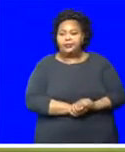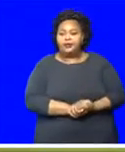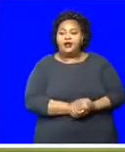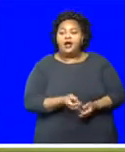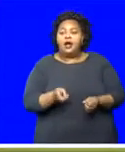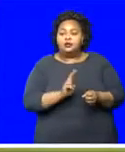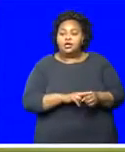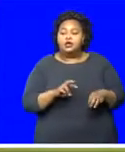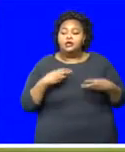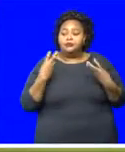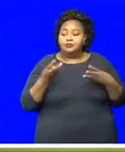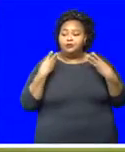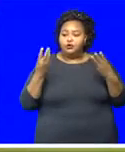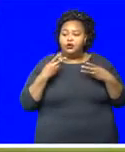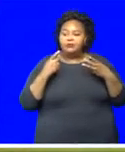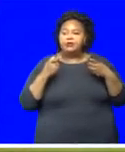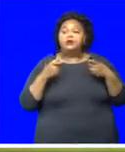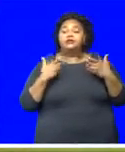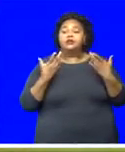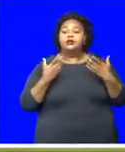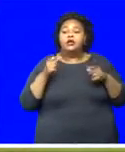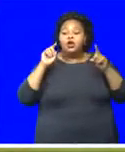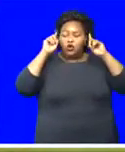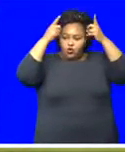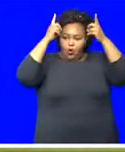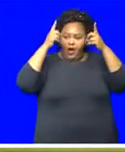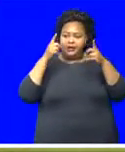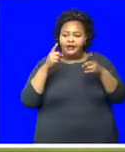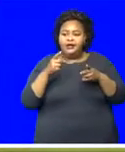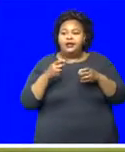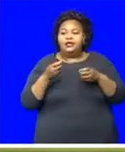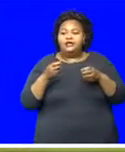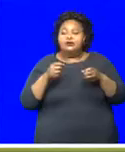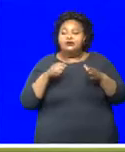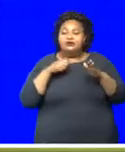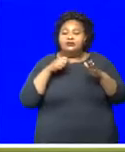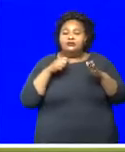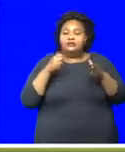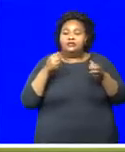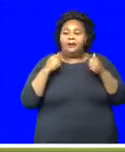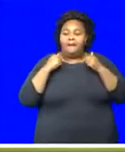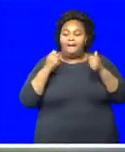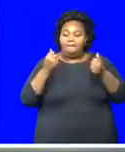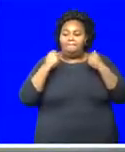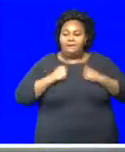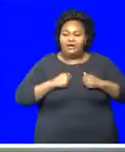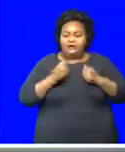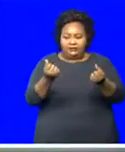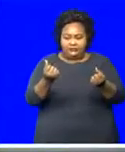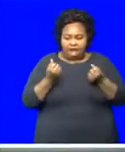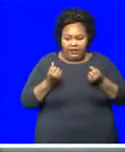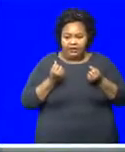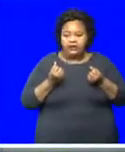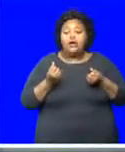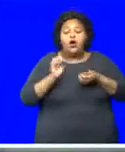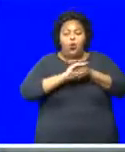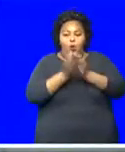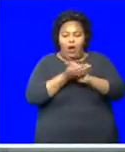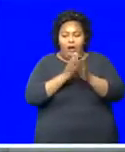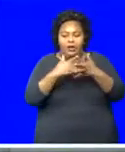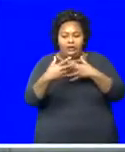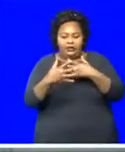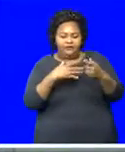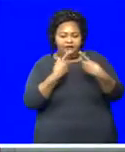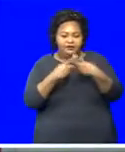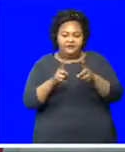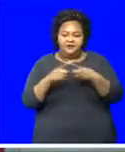cathulo ngaletikhumba singathathwa sikhumba sihambe siyogaywa engcenye singona sibuya ngalo. Liphini landvunankulu